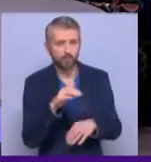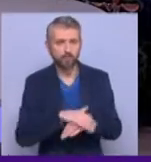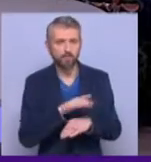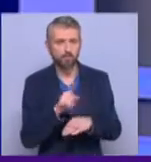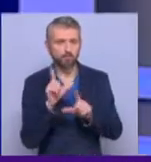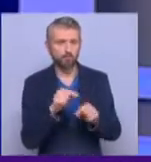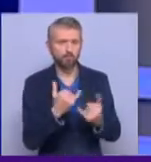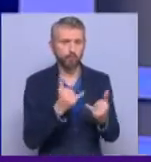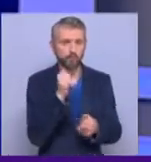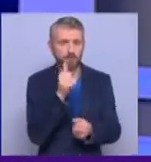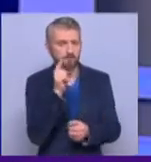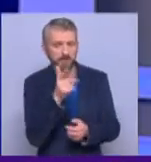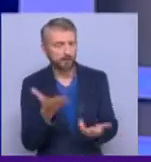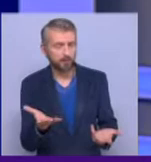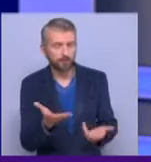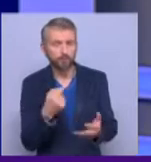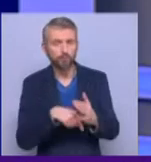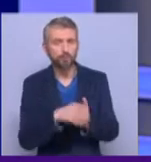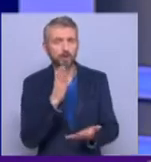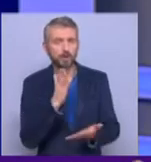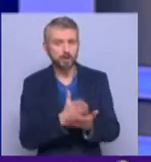вийдуть сьогодні, завтра або навіть післязавтра. Тому що є...